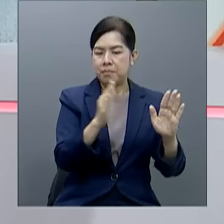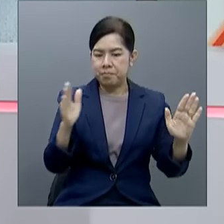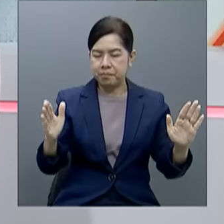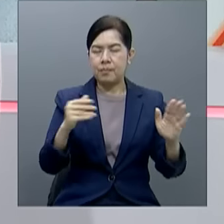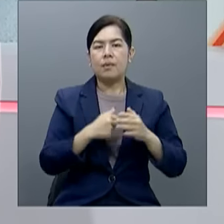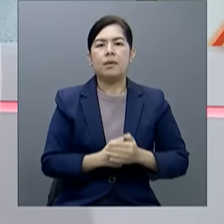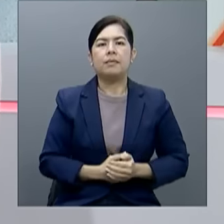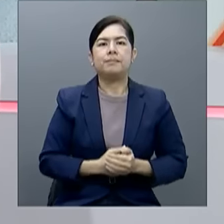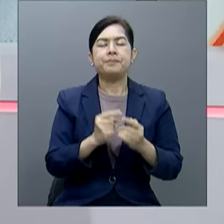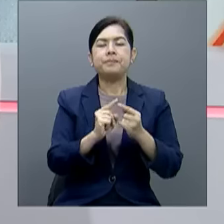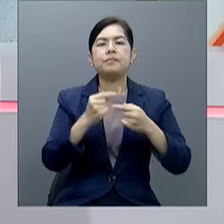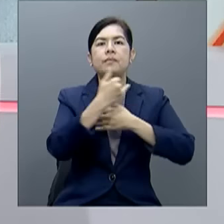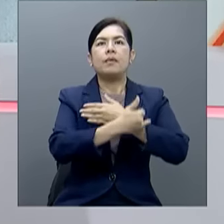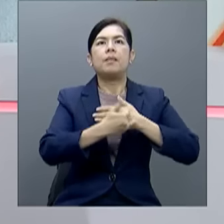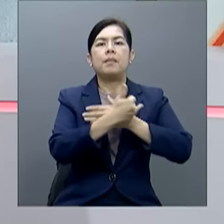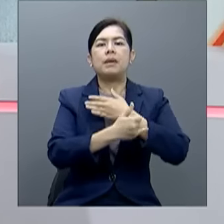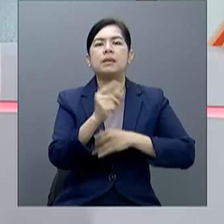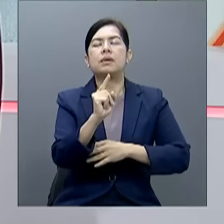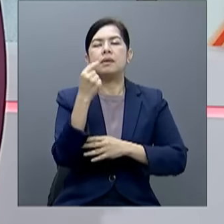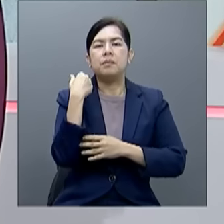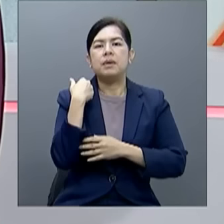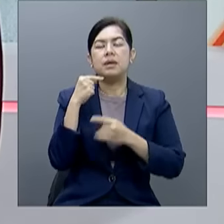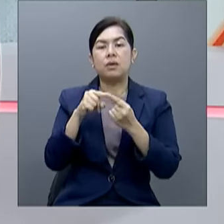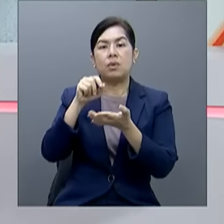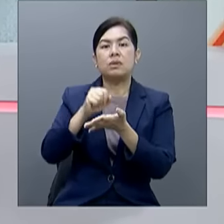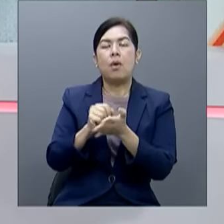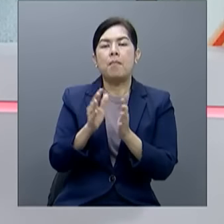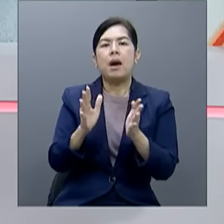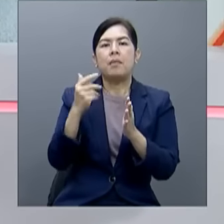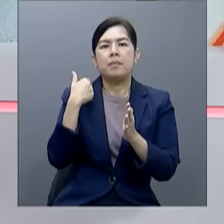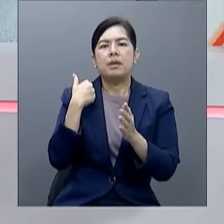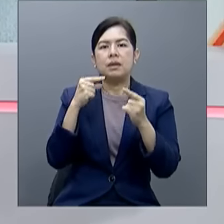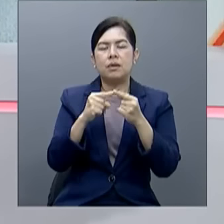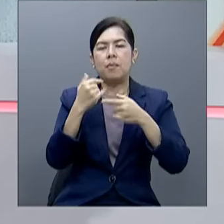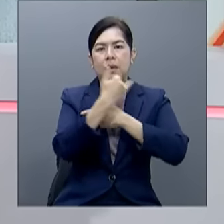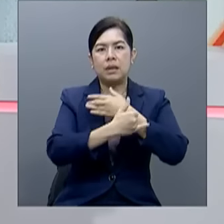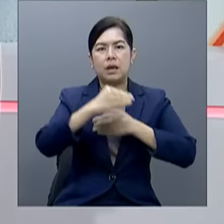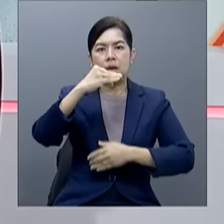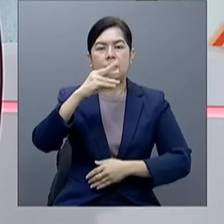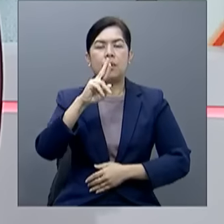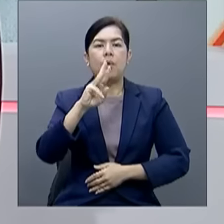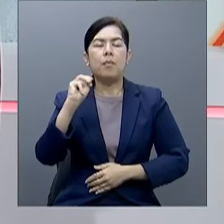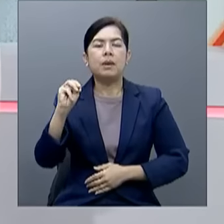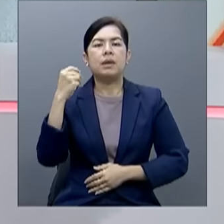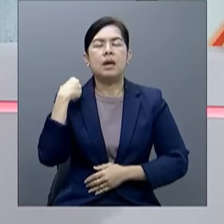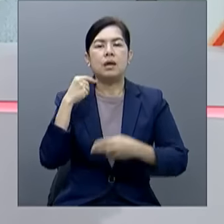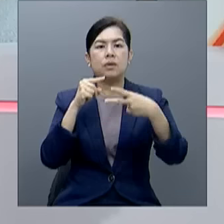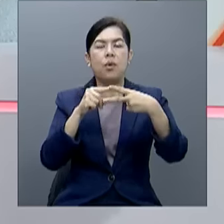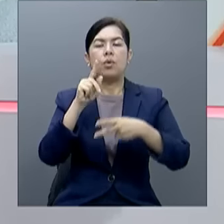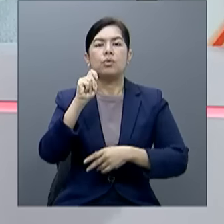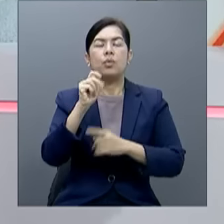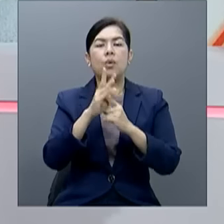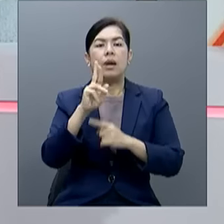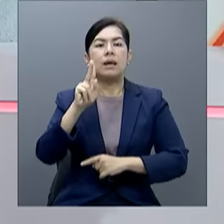ประเทศที่สั่งซื้อยุทโธปกรณ์รุ่นนี้นะคะได้แก่ประเทศโรมาเนียตุรกีนอร์เวย์โปแลนด์ฟินแ